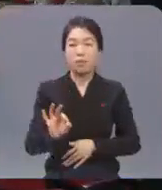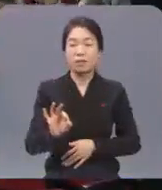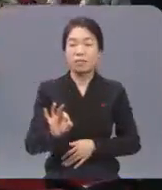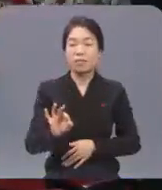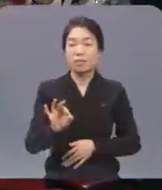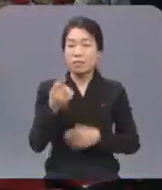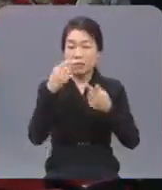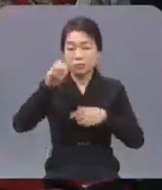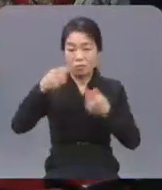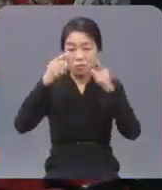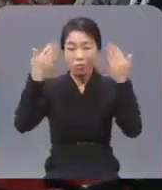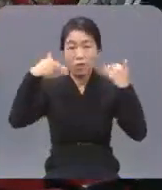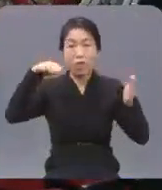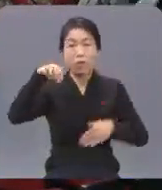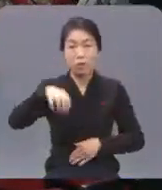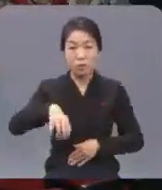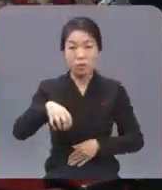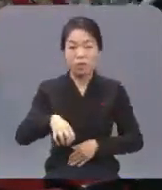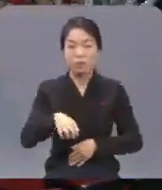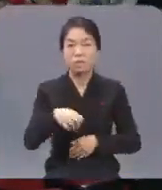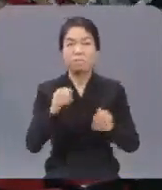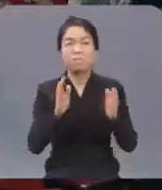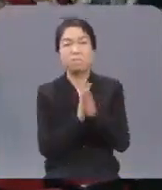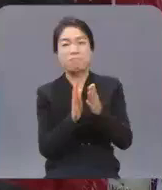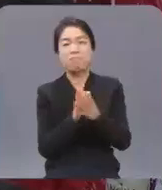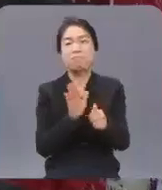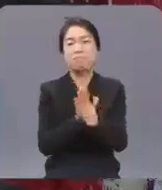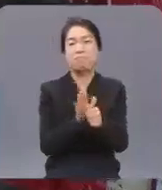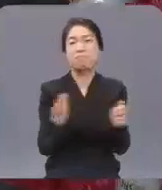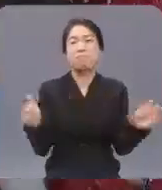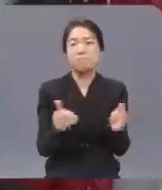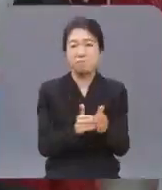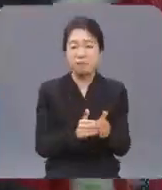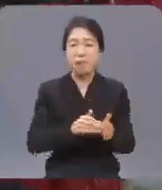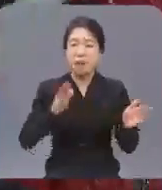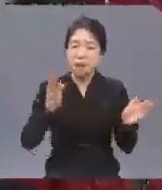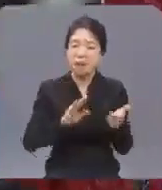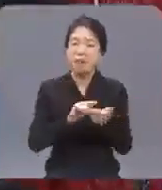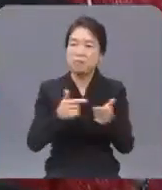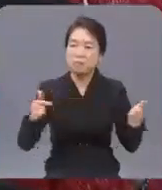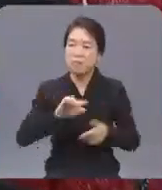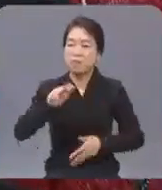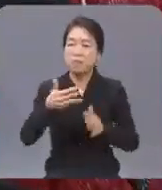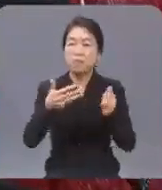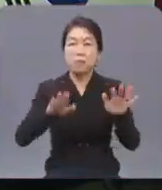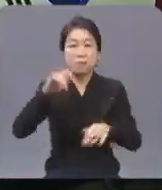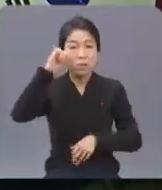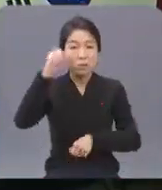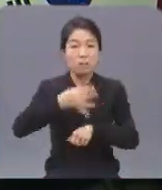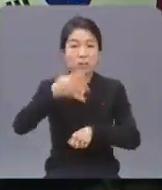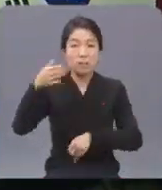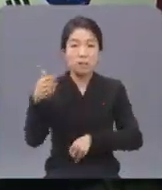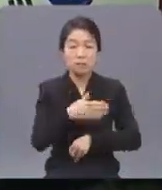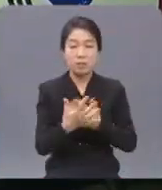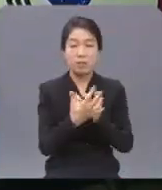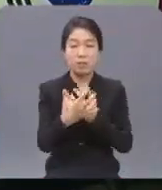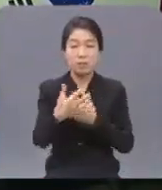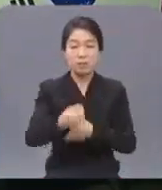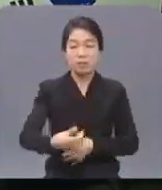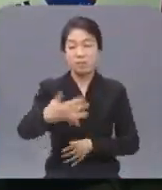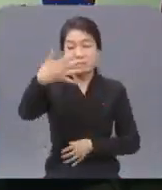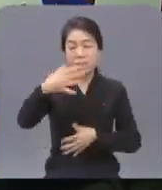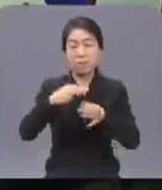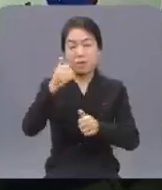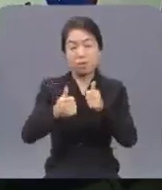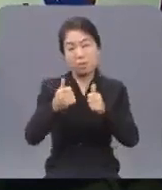응원전이 펼쳐졌습니다. 광주대 재학생과 축구부, 교직원 등 800여 명은 오늘 새벽 4시부터 대강당 스크린을